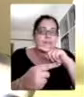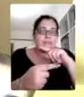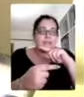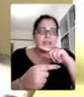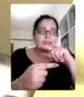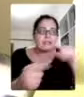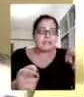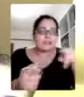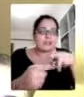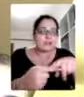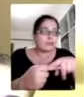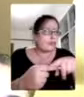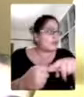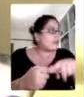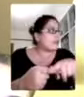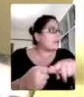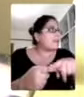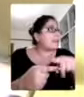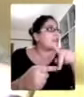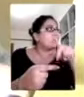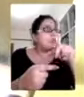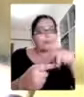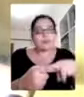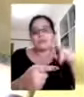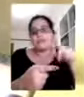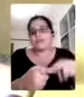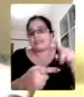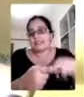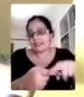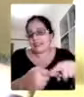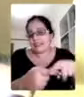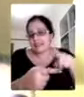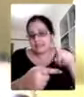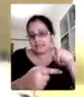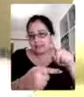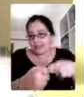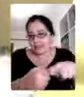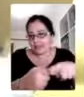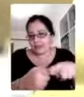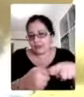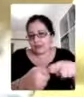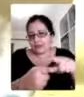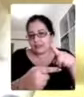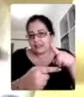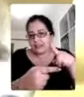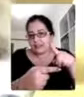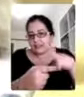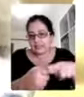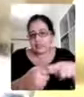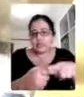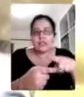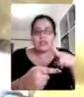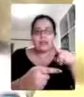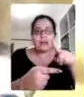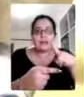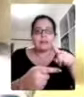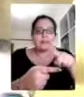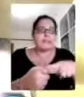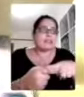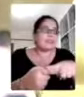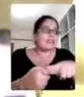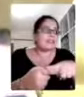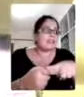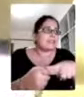vermiştim. Bu vesileyle onu da söyleyeyim. Çok uzun ve detaylı birkaç review geliyor.